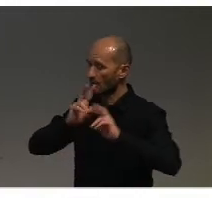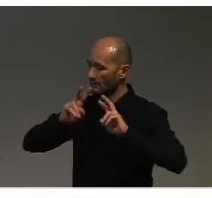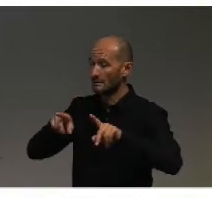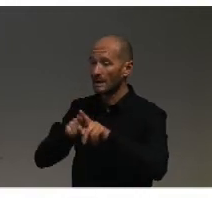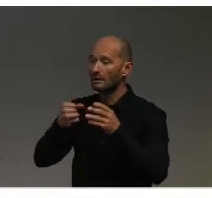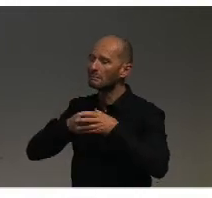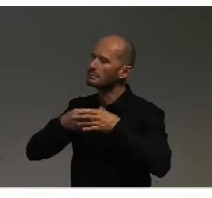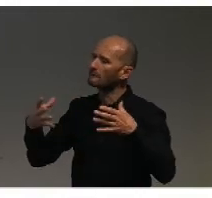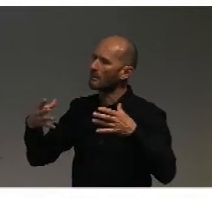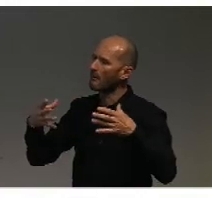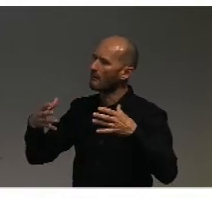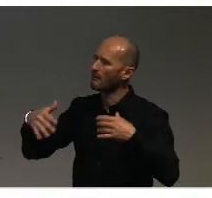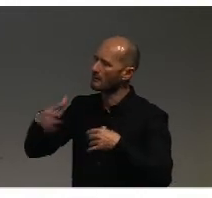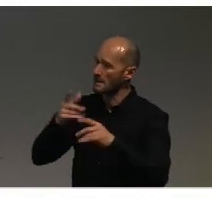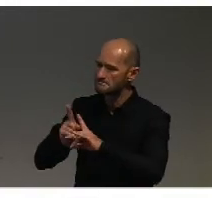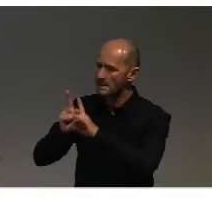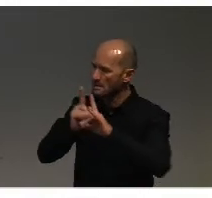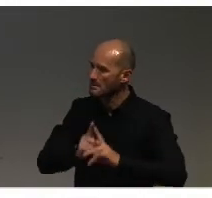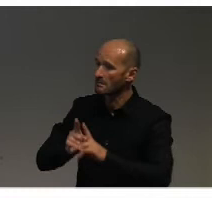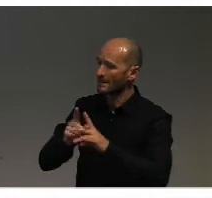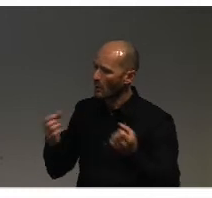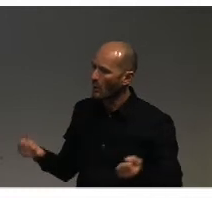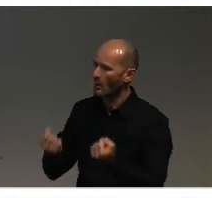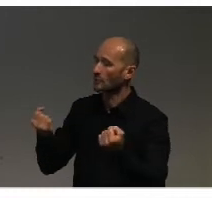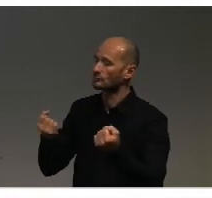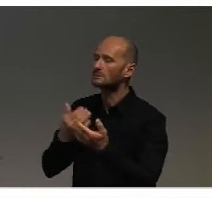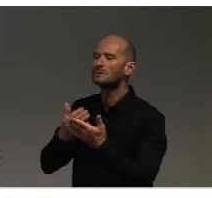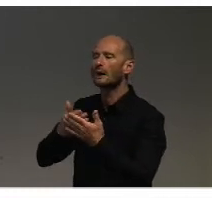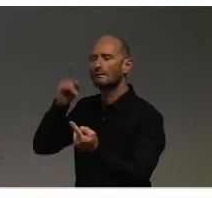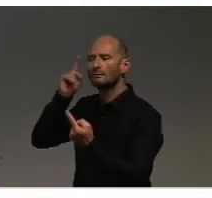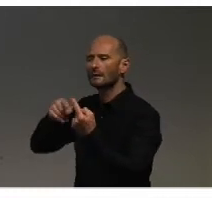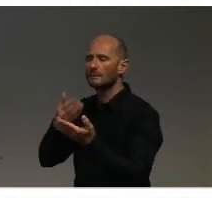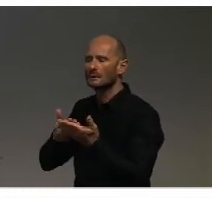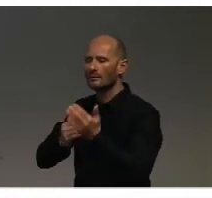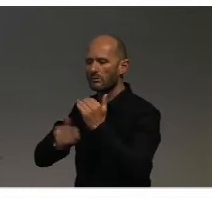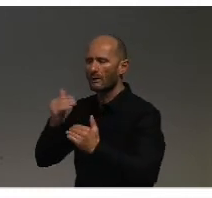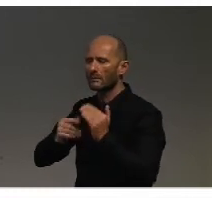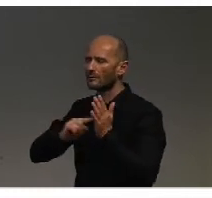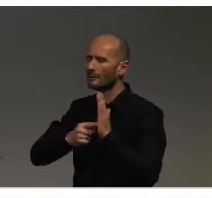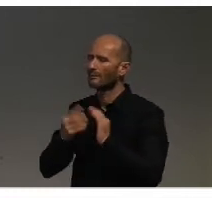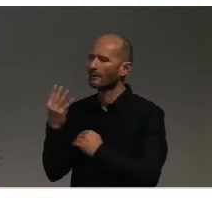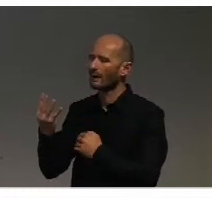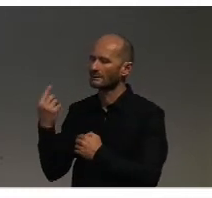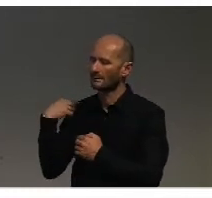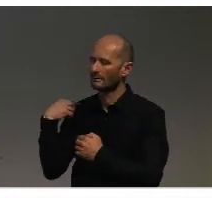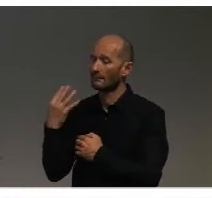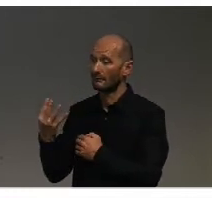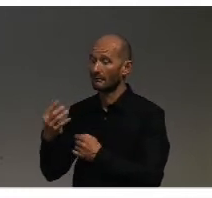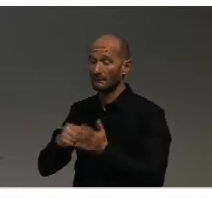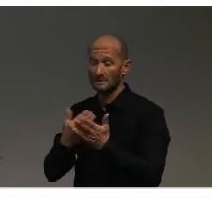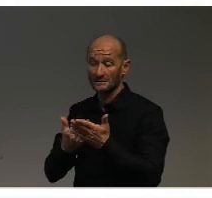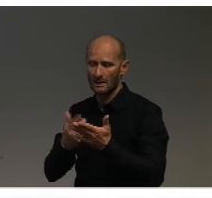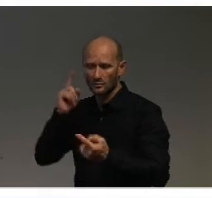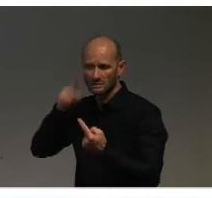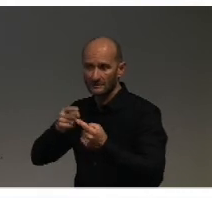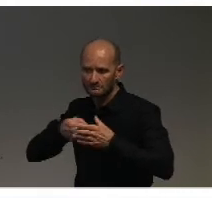au travail numéro 4, qui est d'encourager le développement d'une approche partagée. Et donc il semblerait que voilà, l'harmonisation de ces terminologies, qui d'ailleurs finalement